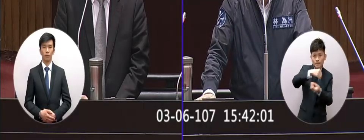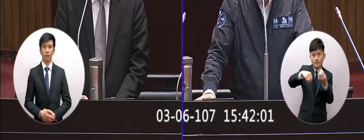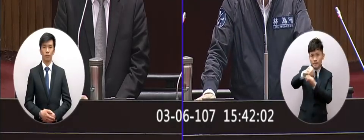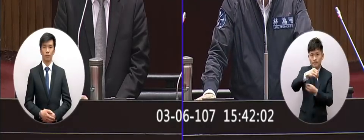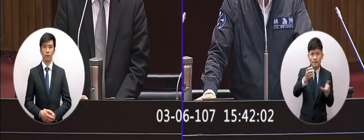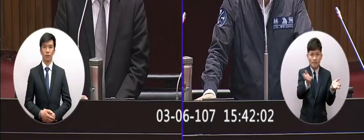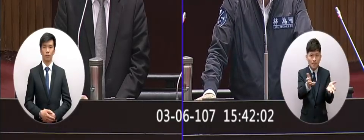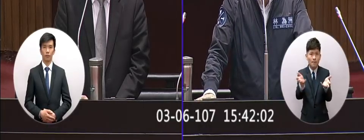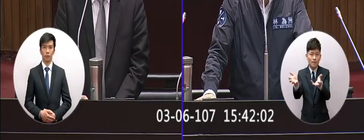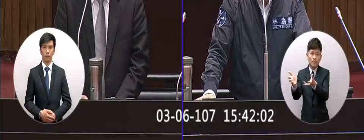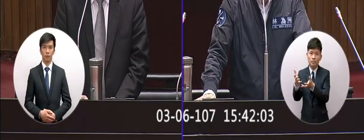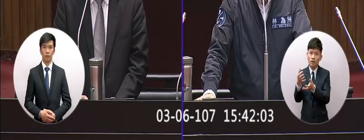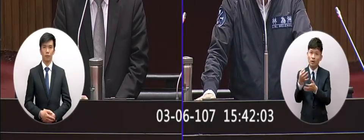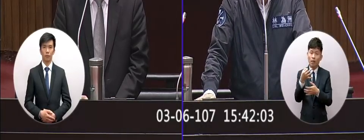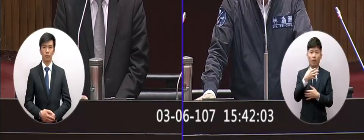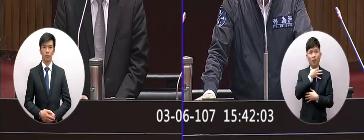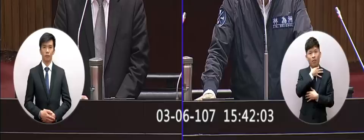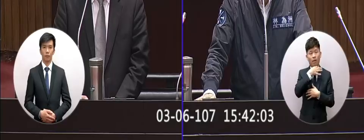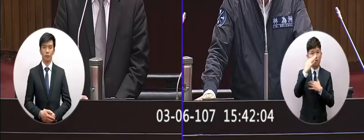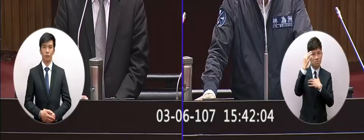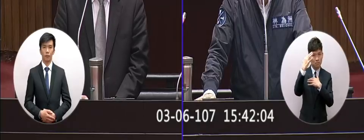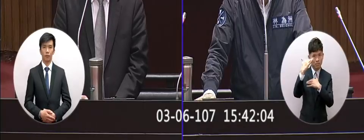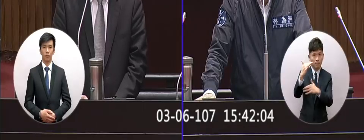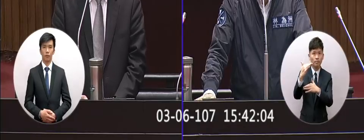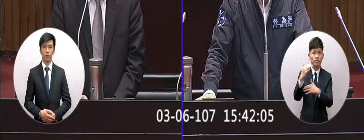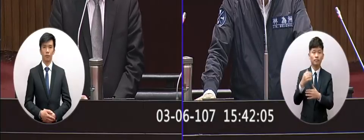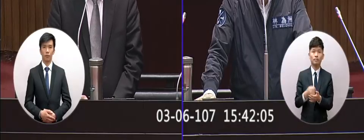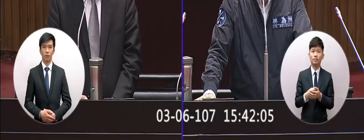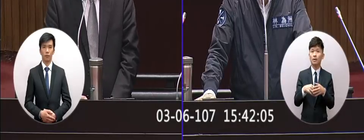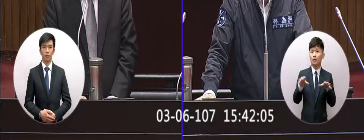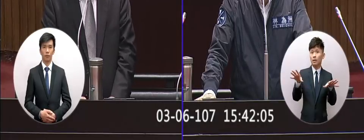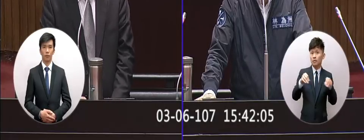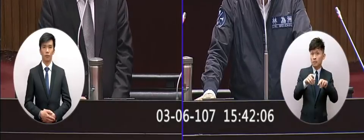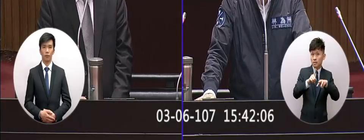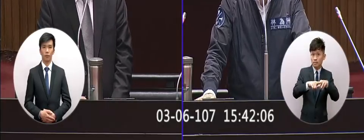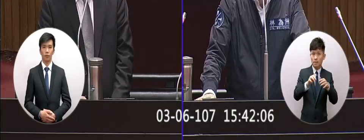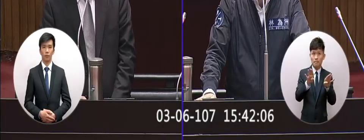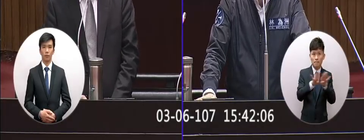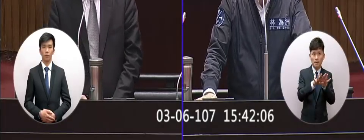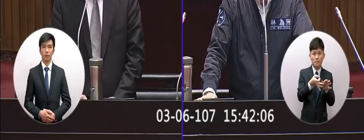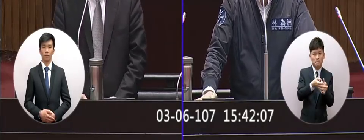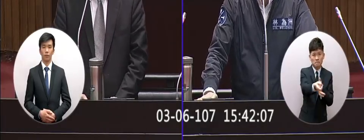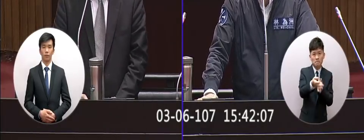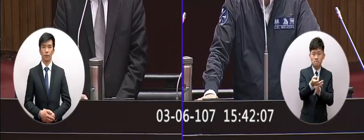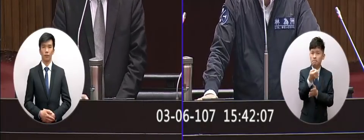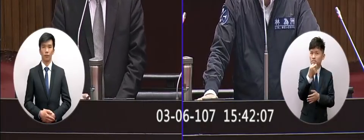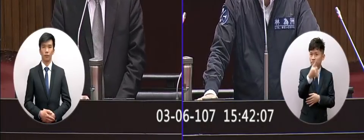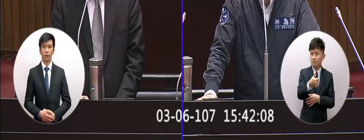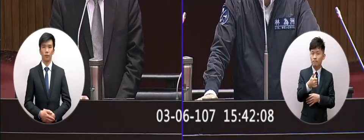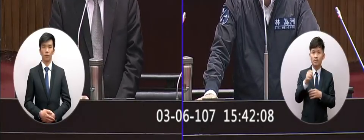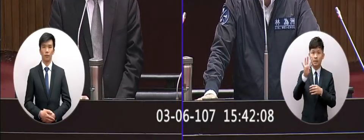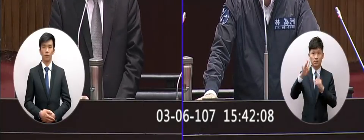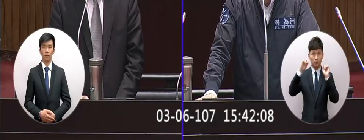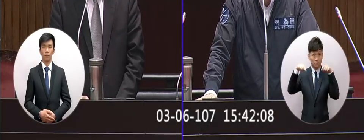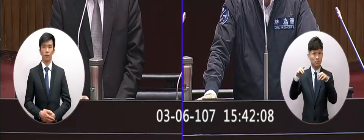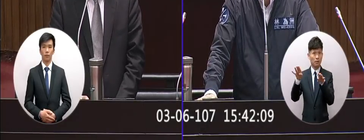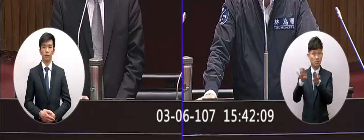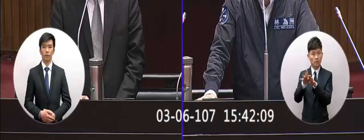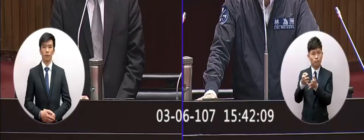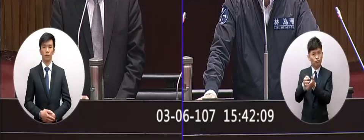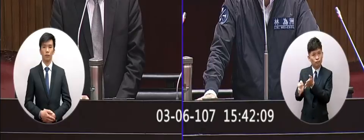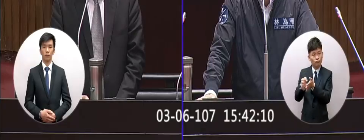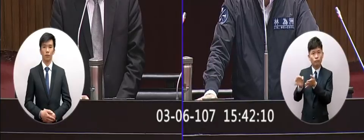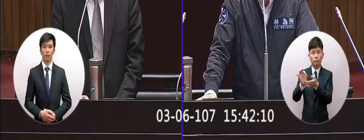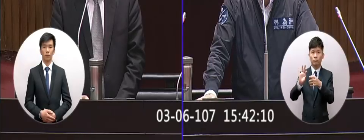的额度其实不多了，一般资本门的支出很少，都在经常门，大概就占了